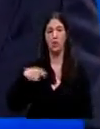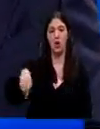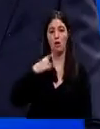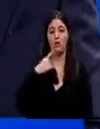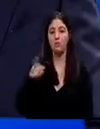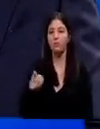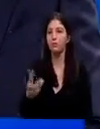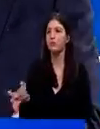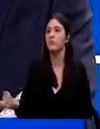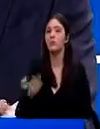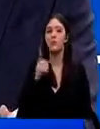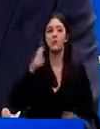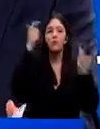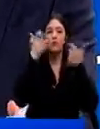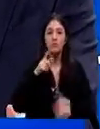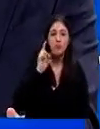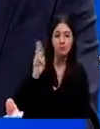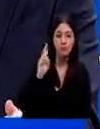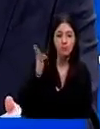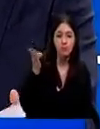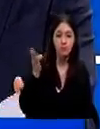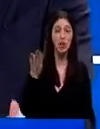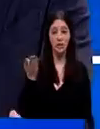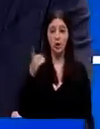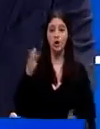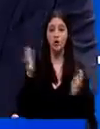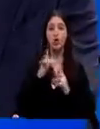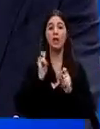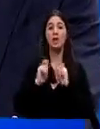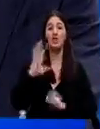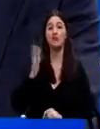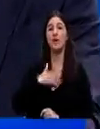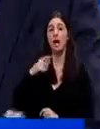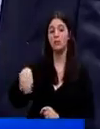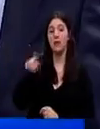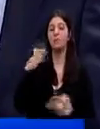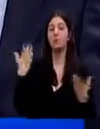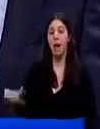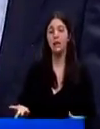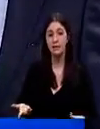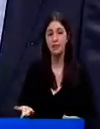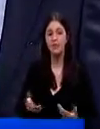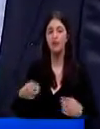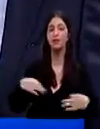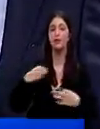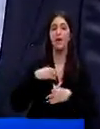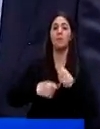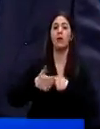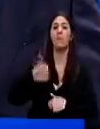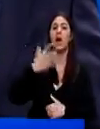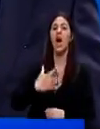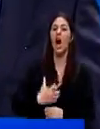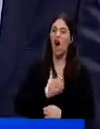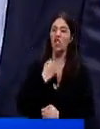Ya bunun sorumlusu sizsiniz ve o küçük tasarruf sahipleriyle maalesef Sayın Maliye Bakanı acı